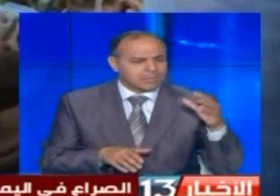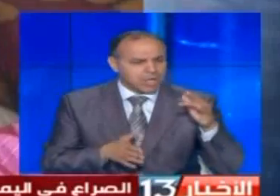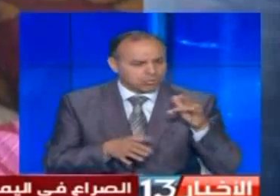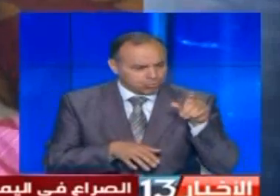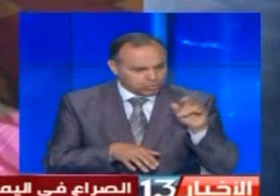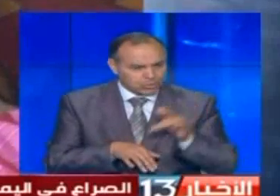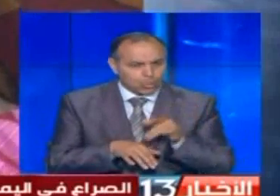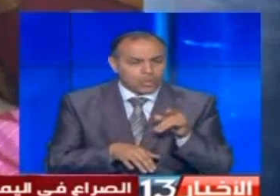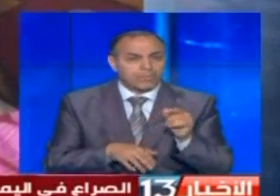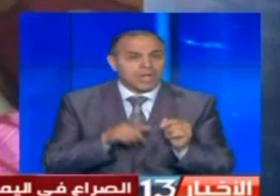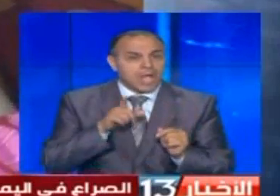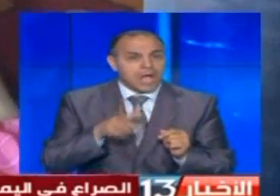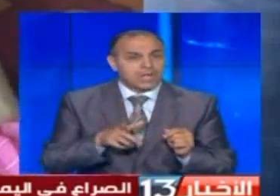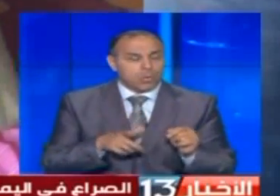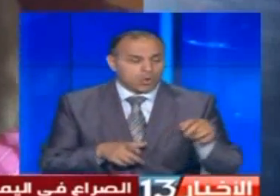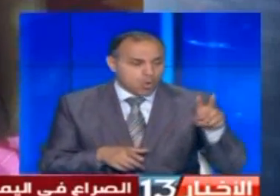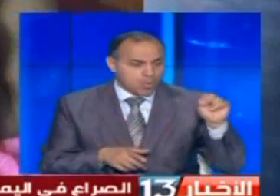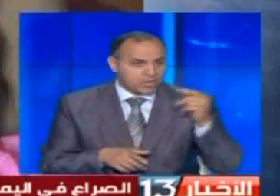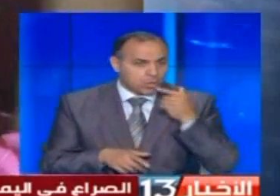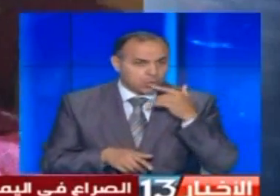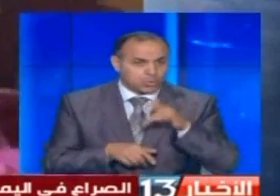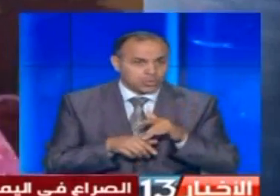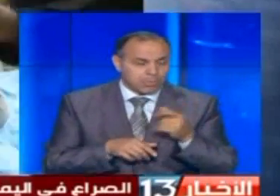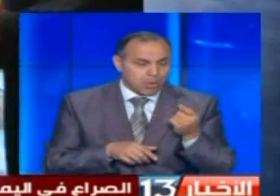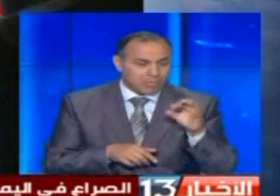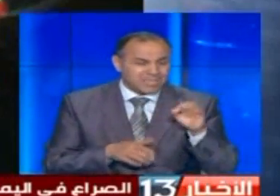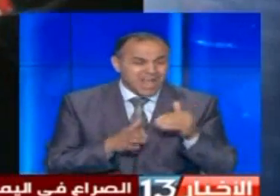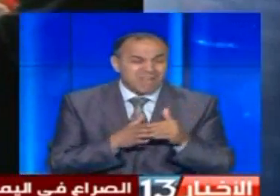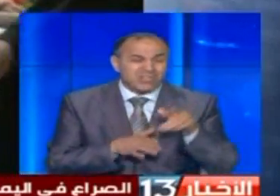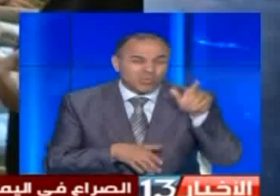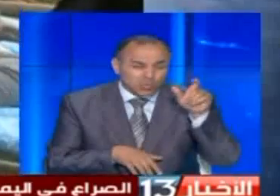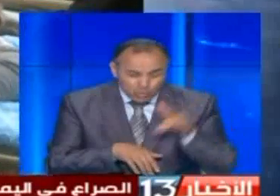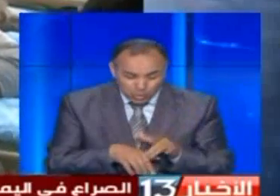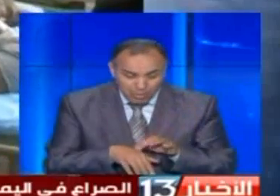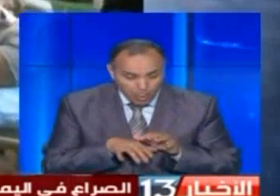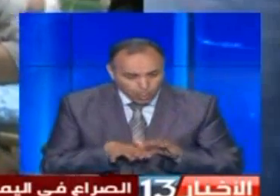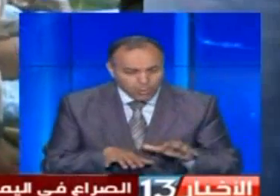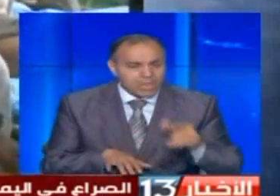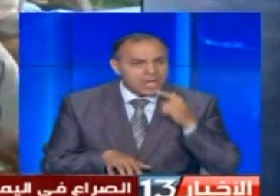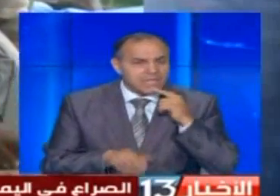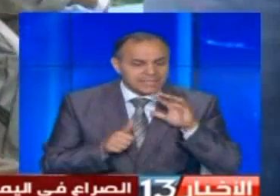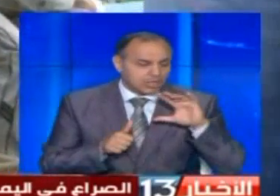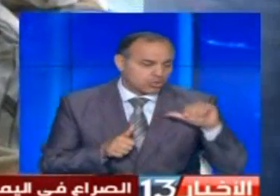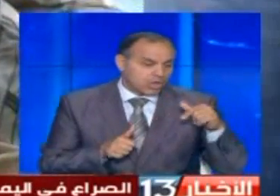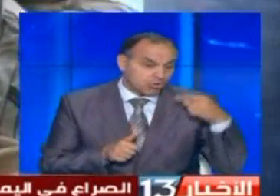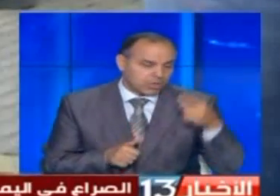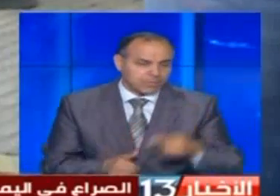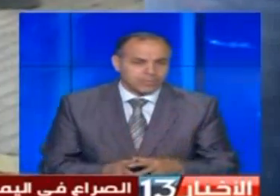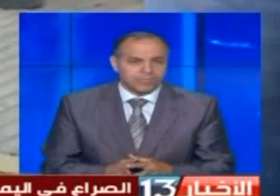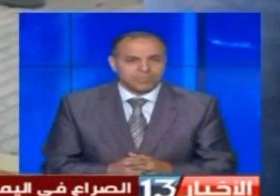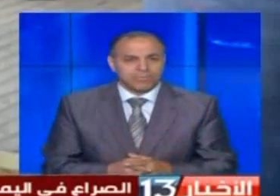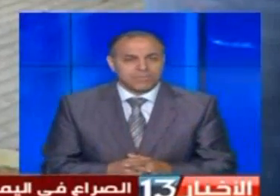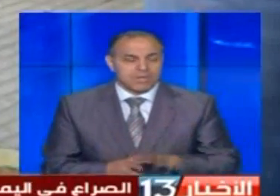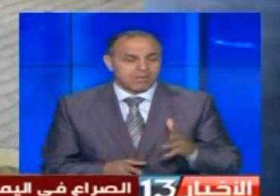500 شخص، هذا وتتوقع الأمم المتحدة إصابة 150,000 شخص بهذا الوباء خلال 6 أشهر القادمة.